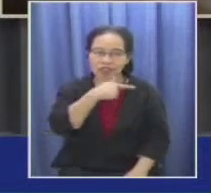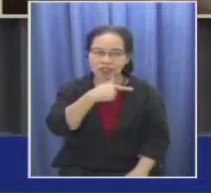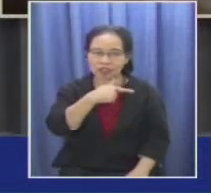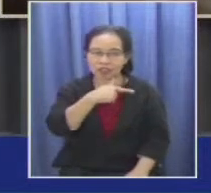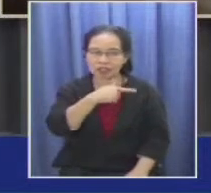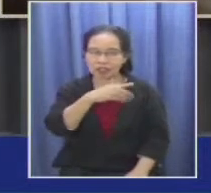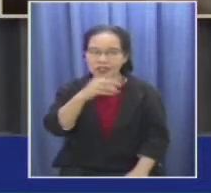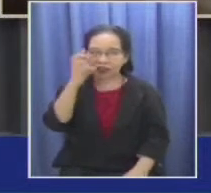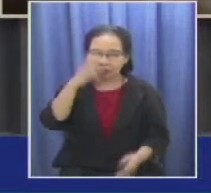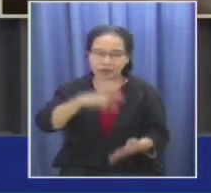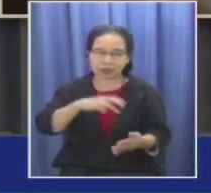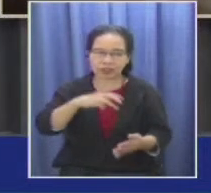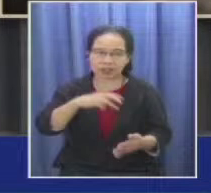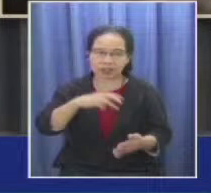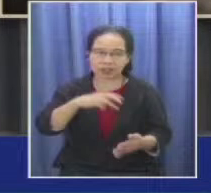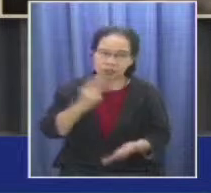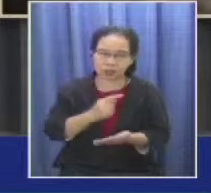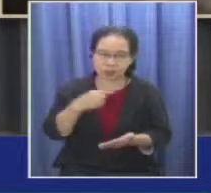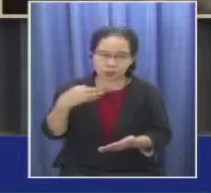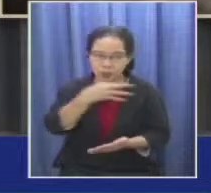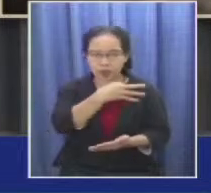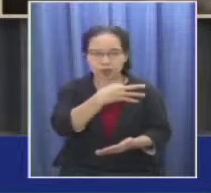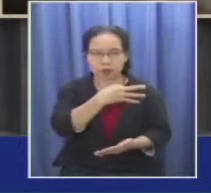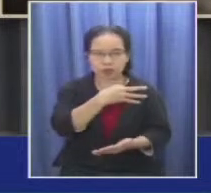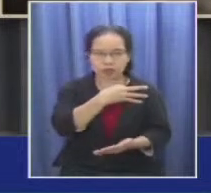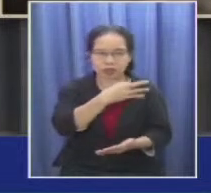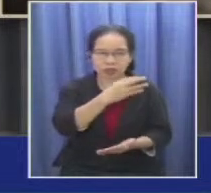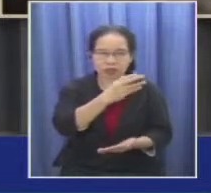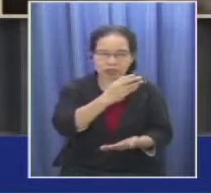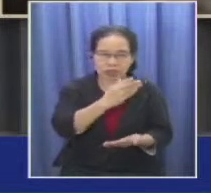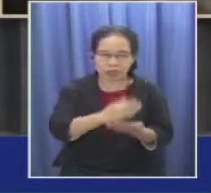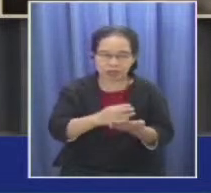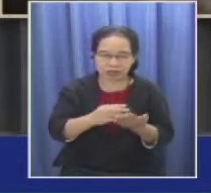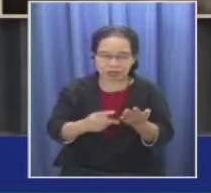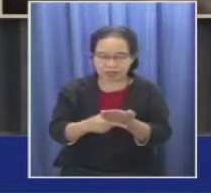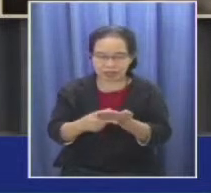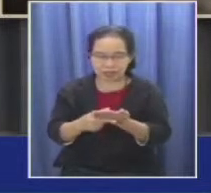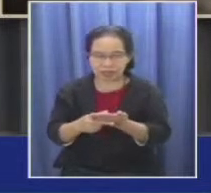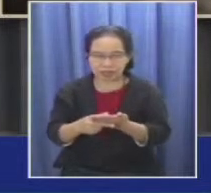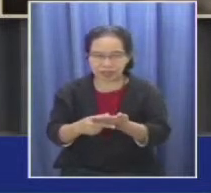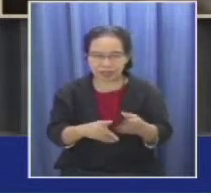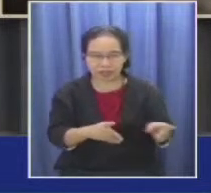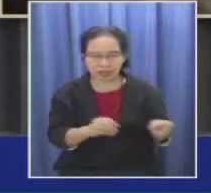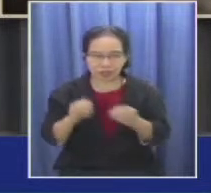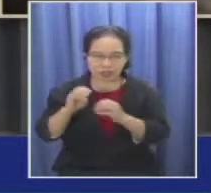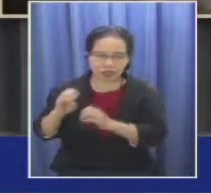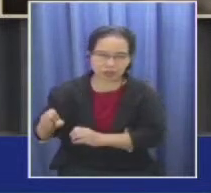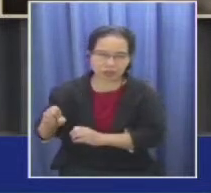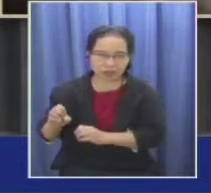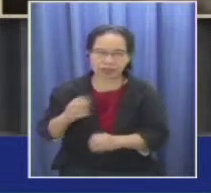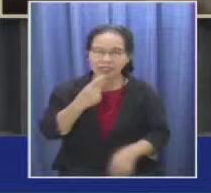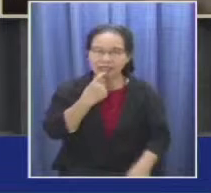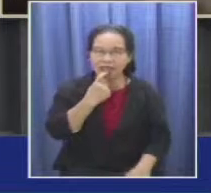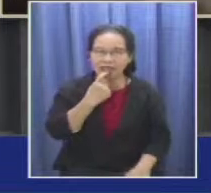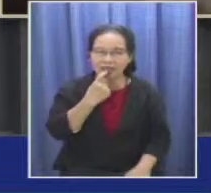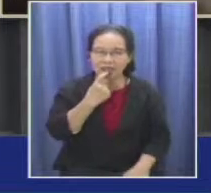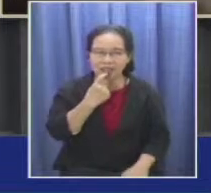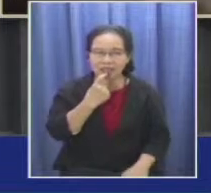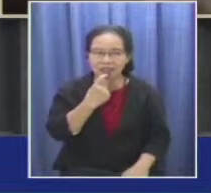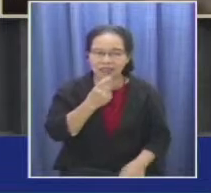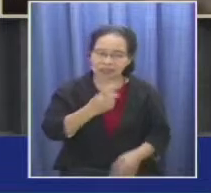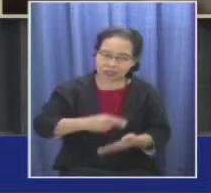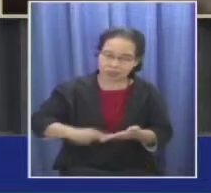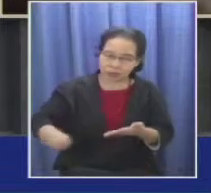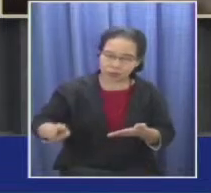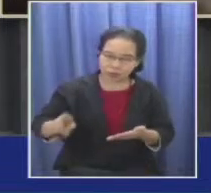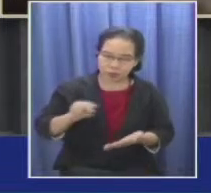Nanso yɛwɔ na ma bi ni mo no ma wɔse yɛyo yɛbɛhyɛ yɛn ntakyerɛma so ne yɛ firi bɔne mu